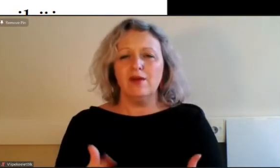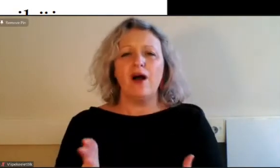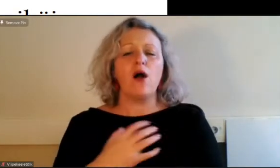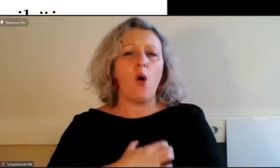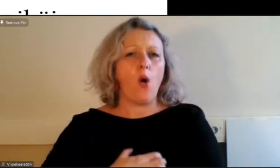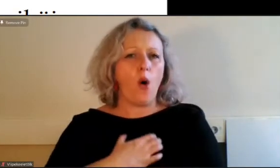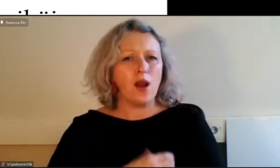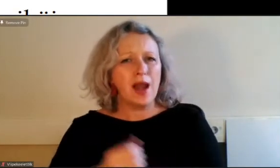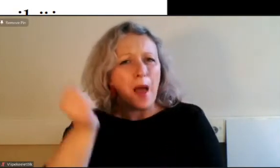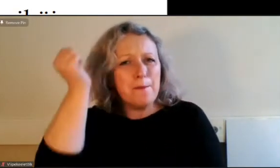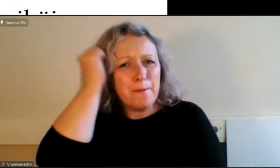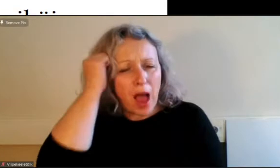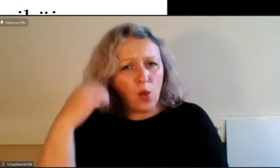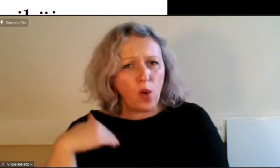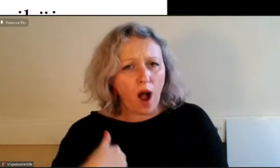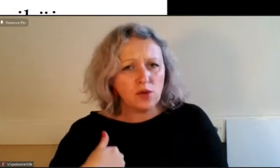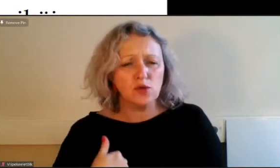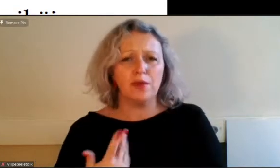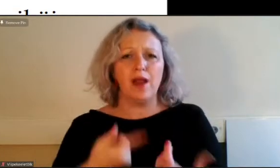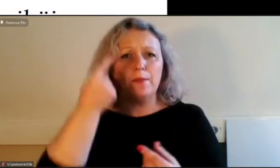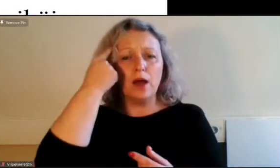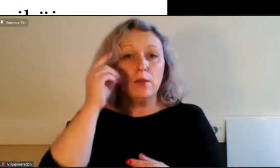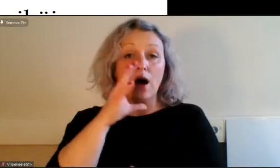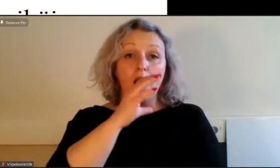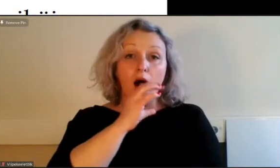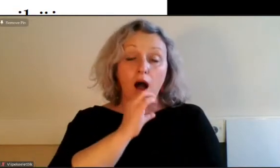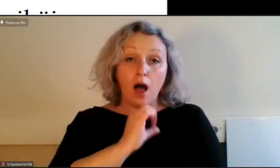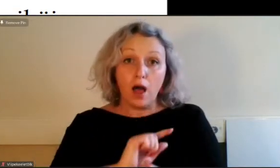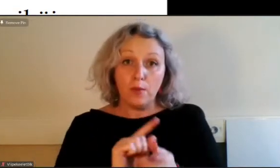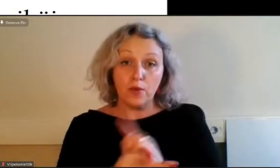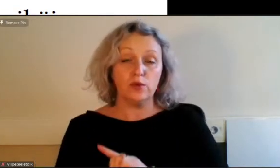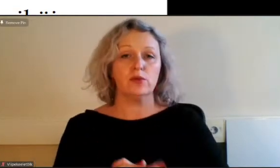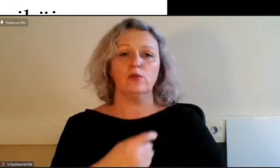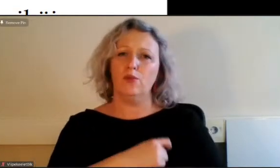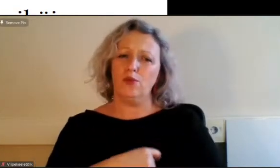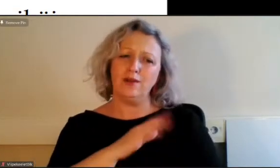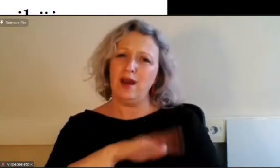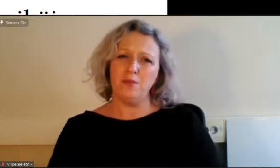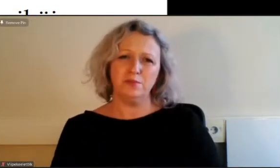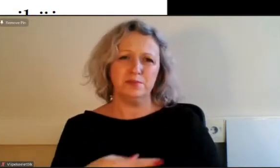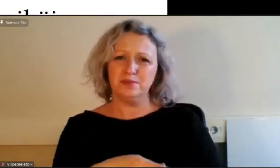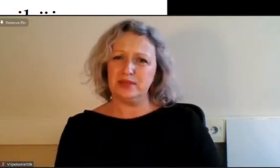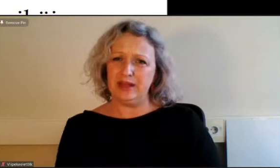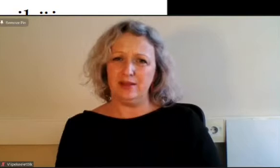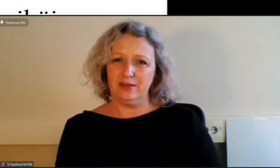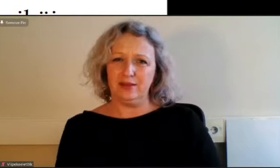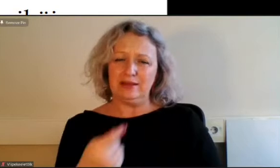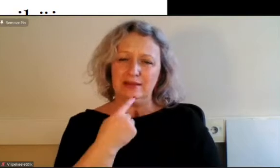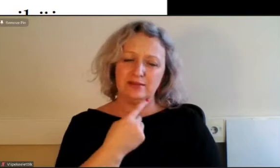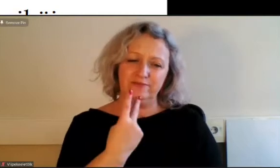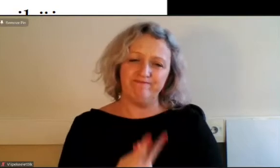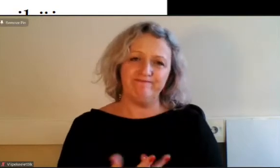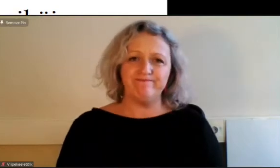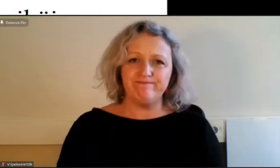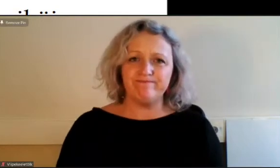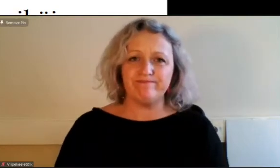diagnoosimise kriteeriume, aga need kaebused kõige sagedamini on üldine koormustaluvuse langus. Väsimus